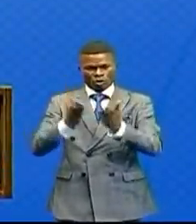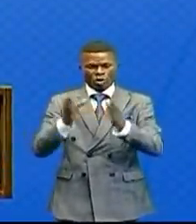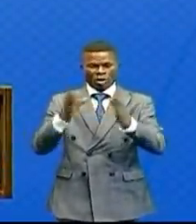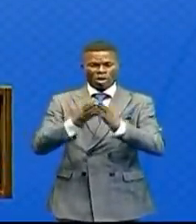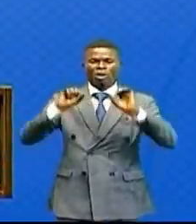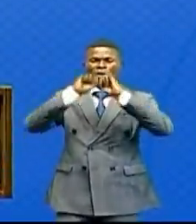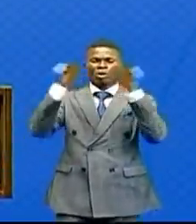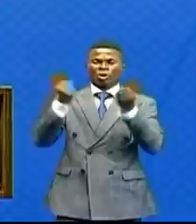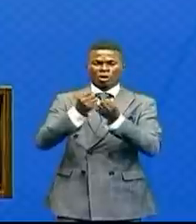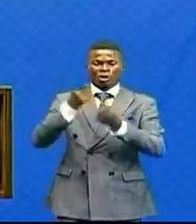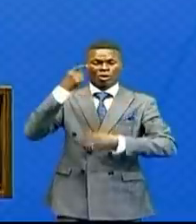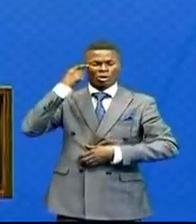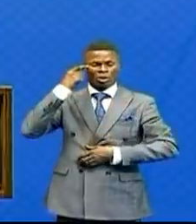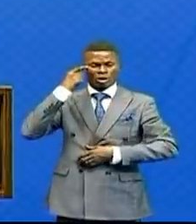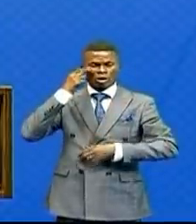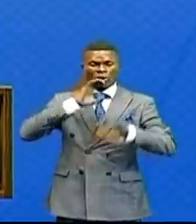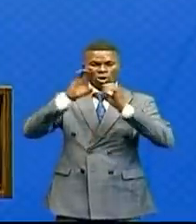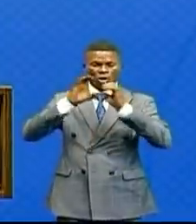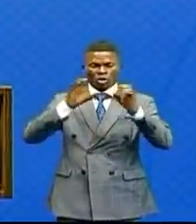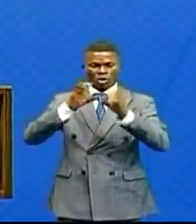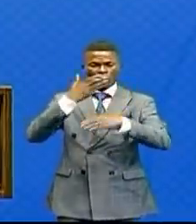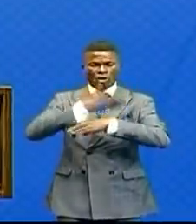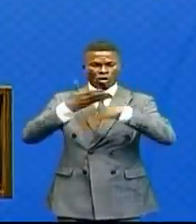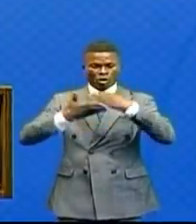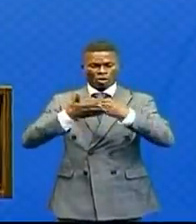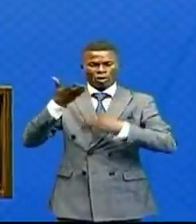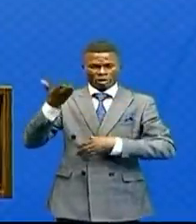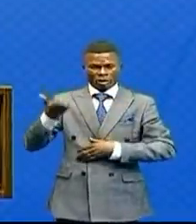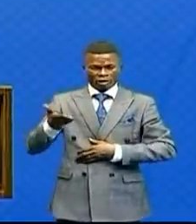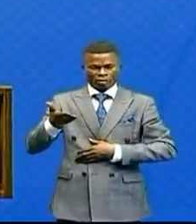la société China Communication Construction Company.